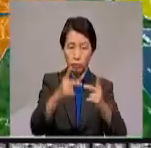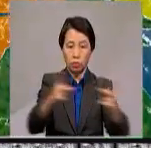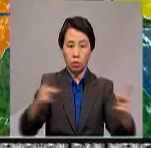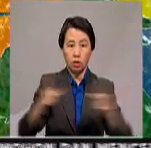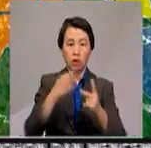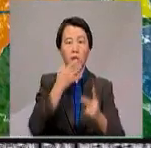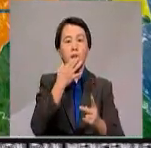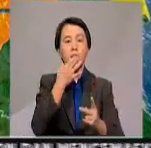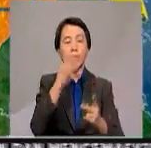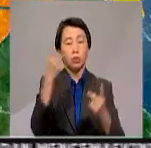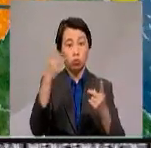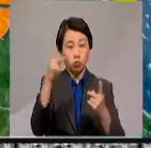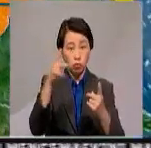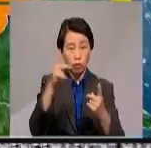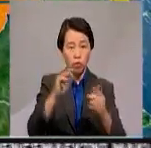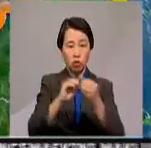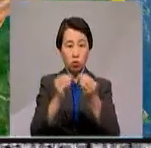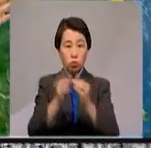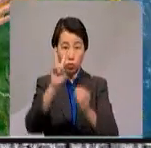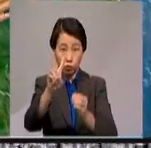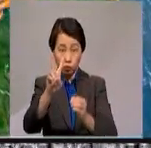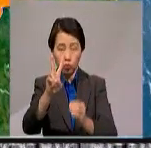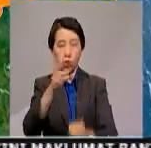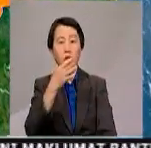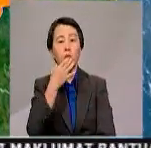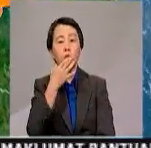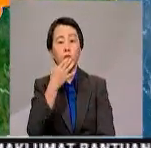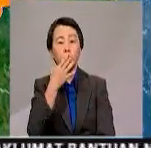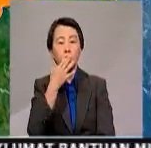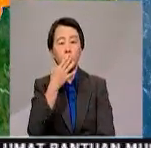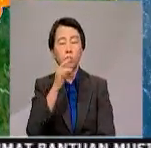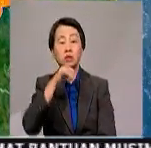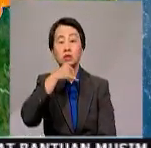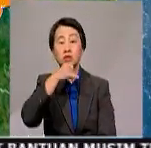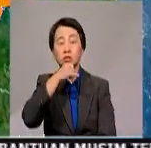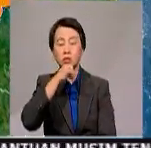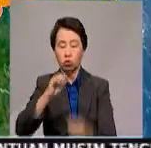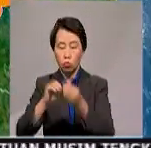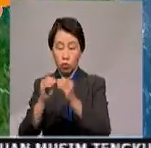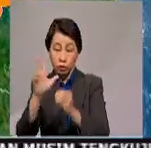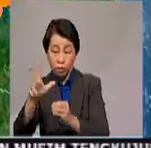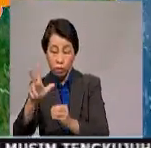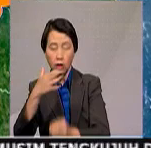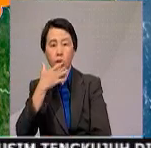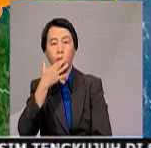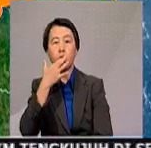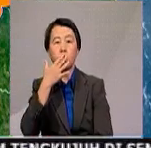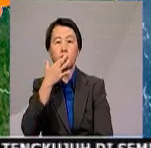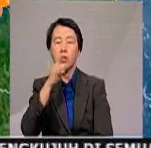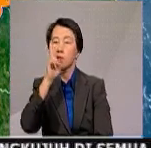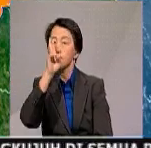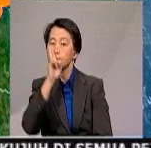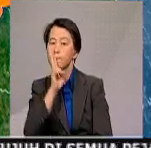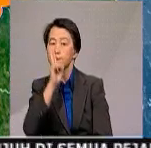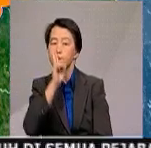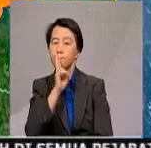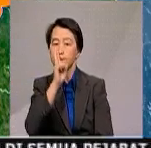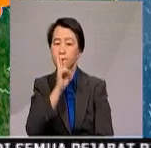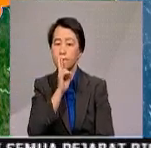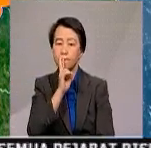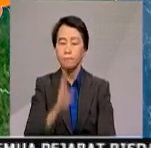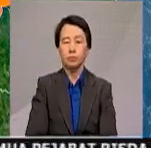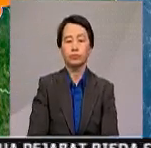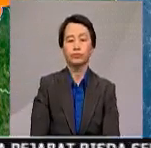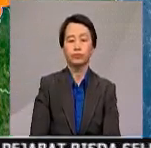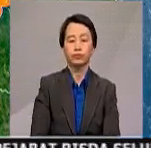perairan yang berwarna kuning, kategori kedua bagi kawasan perairan berwarna jingga dan kategori ketiga bagi kawasan perairan yang berwarna